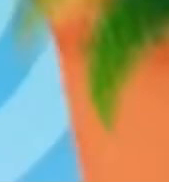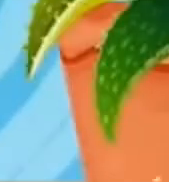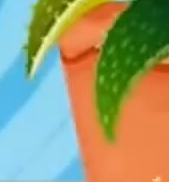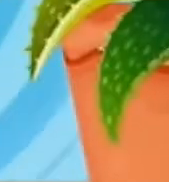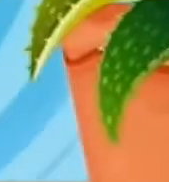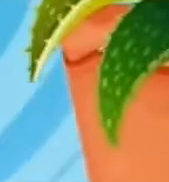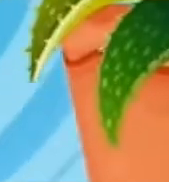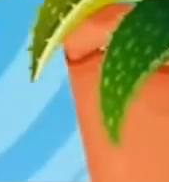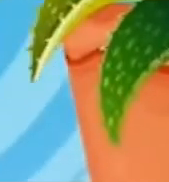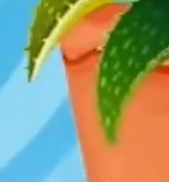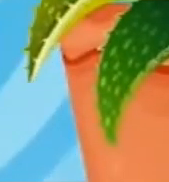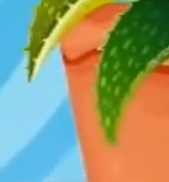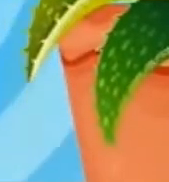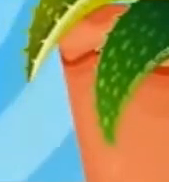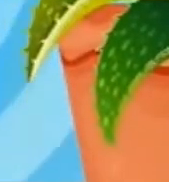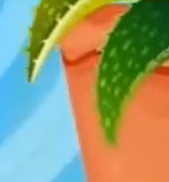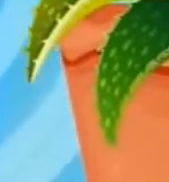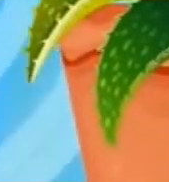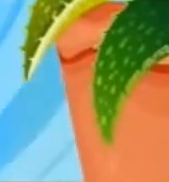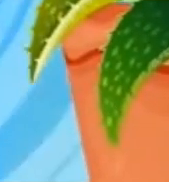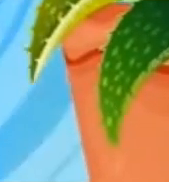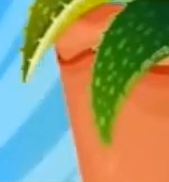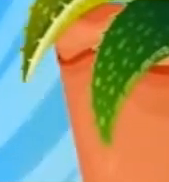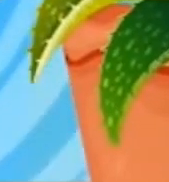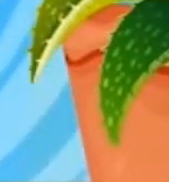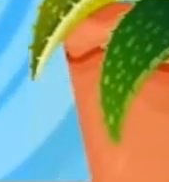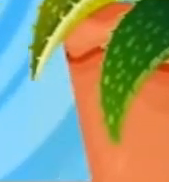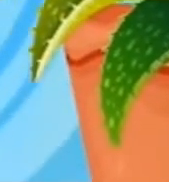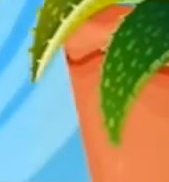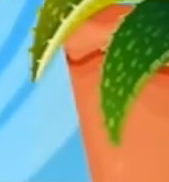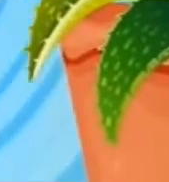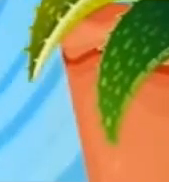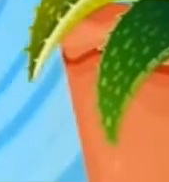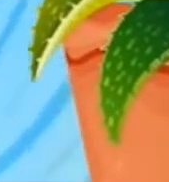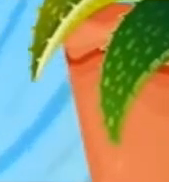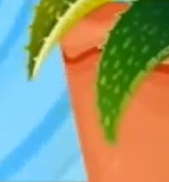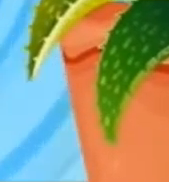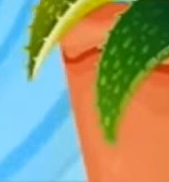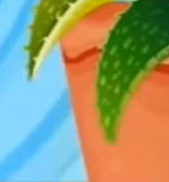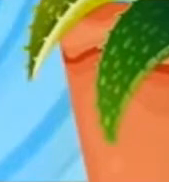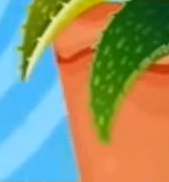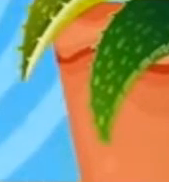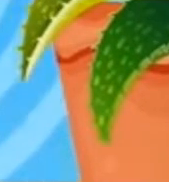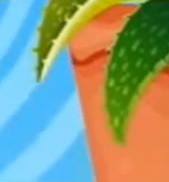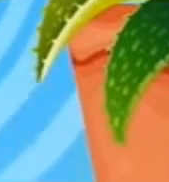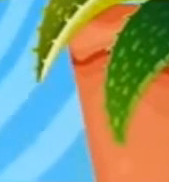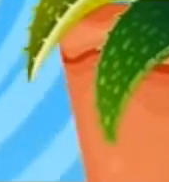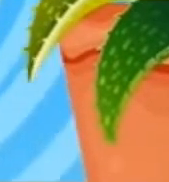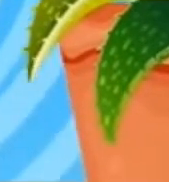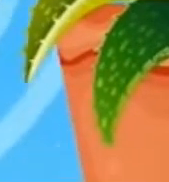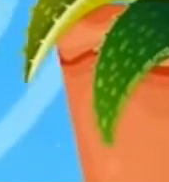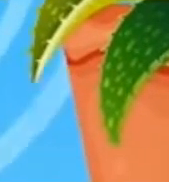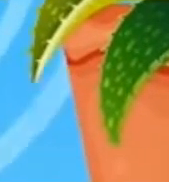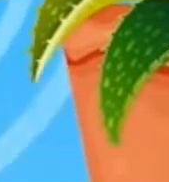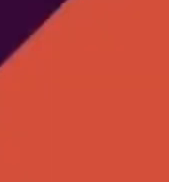Siaran TV digital memberikan kualitas gambar yang bersih, suara jernih, dan beragam konten secara